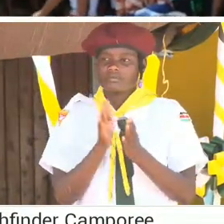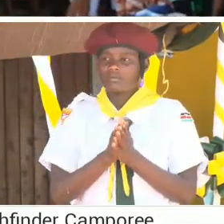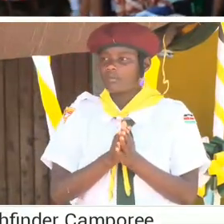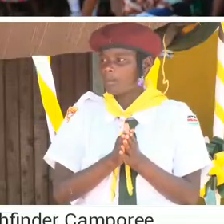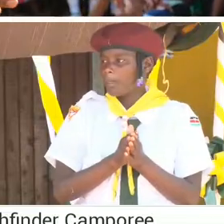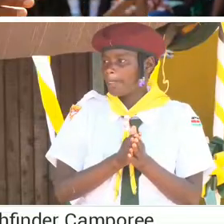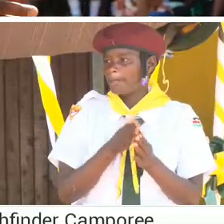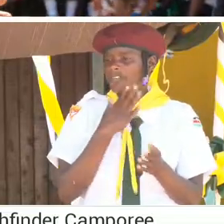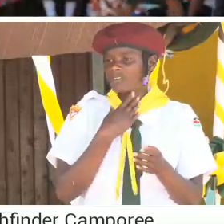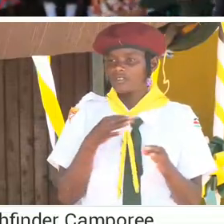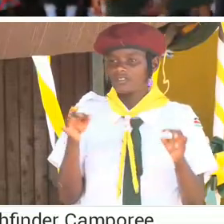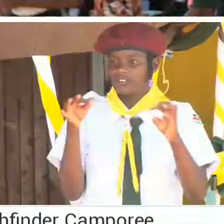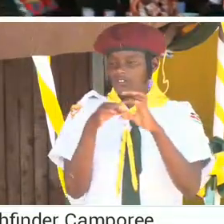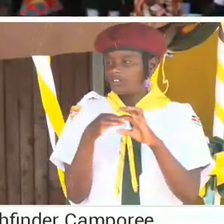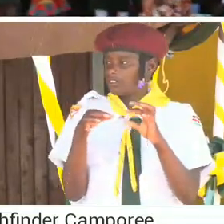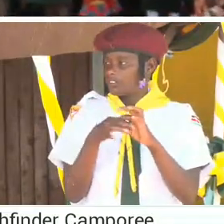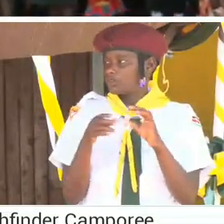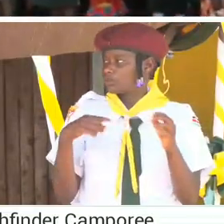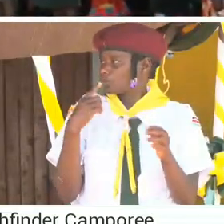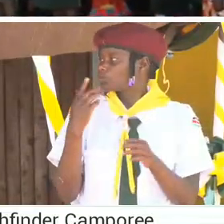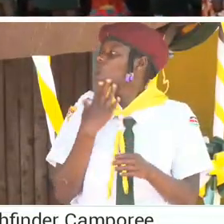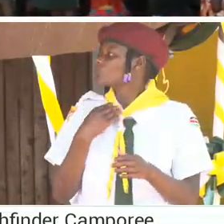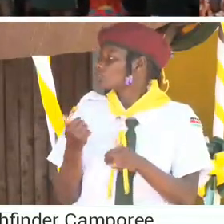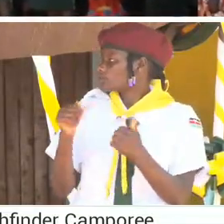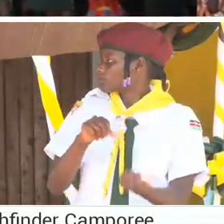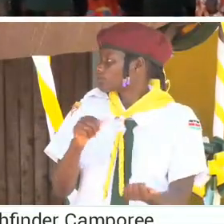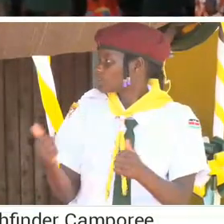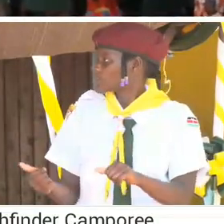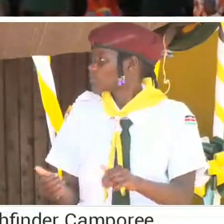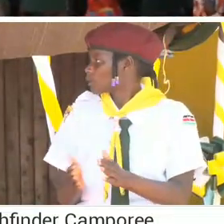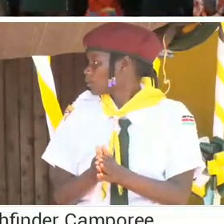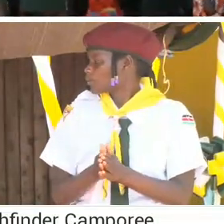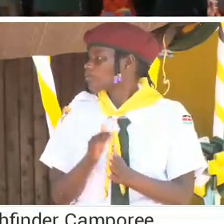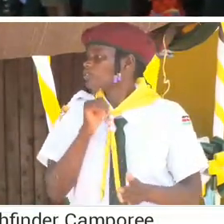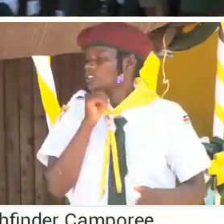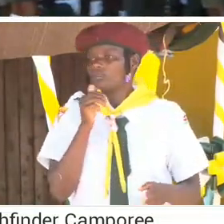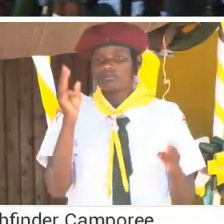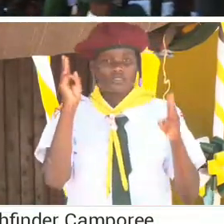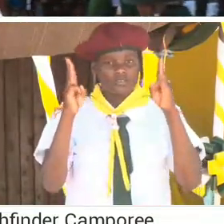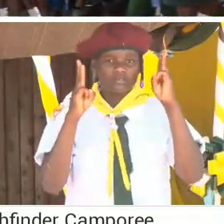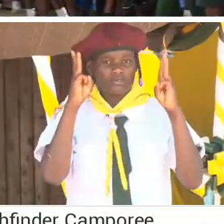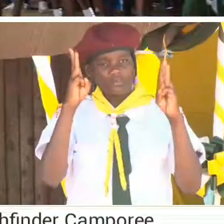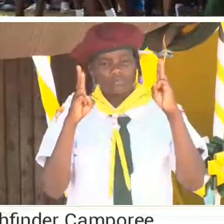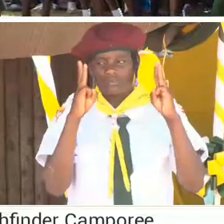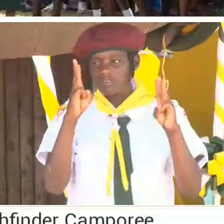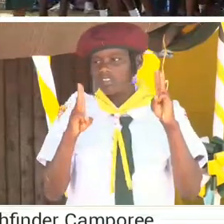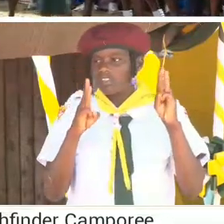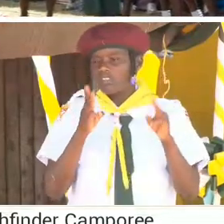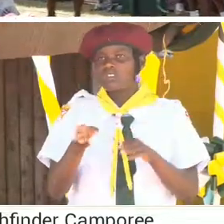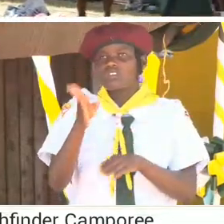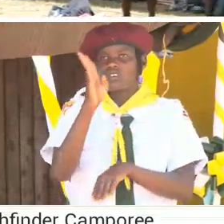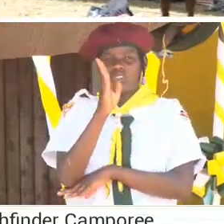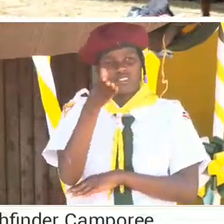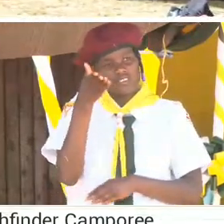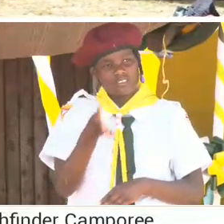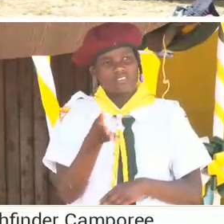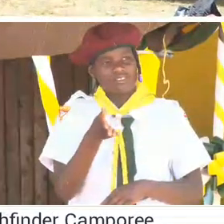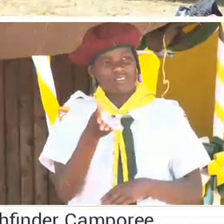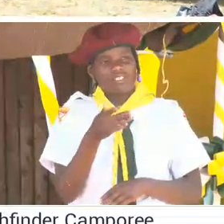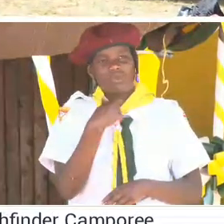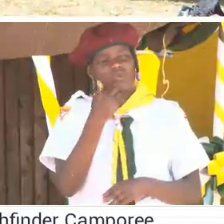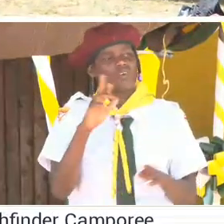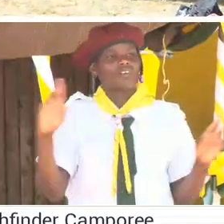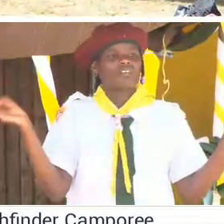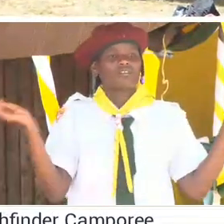hapa. Jiunge hapa, jiunge. Na wala usiwe na wasiwasi. Yuko Mungu ambaye anajua watu ambao wako